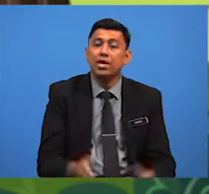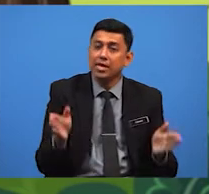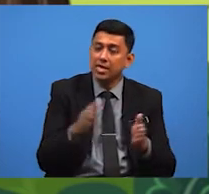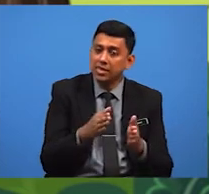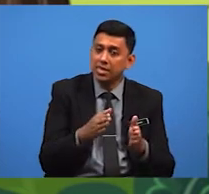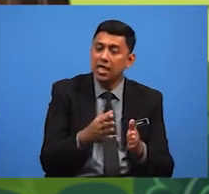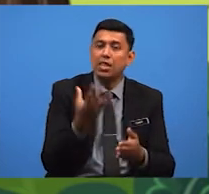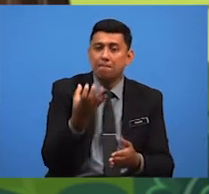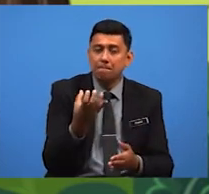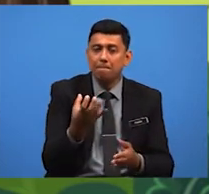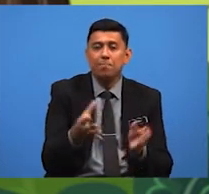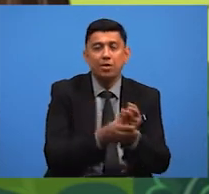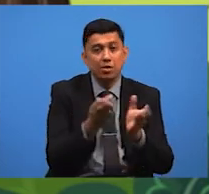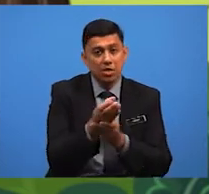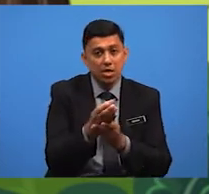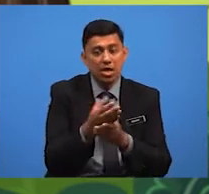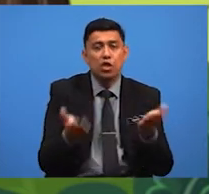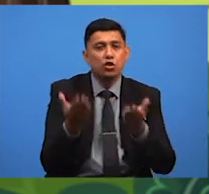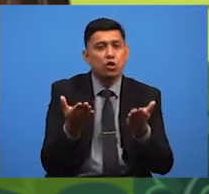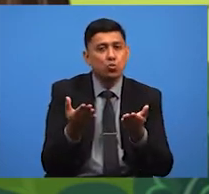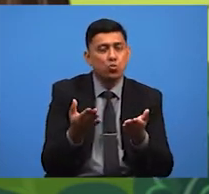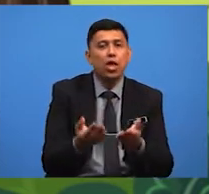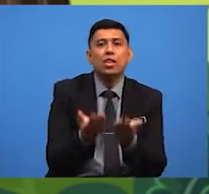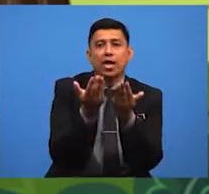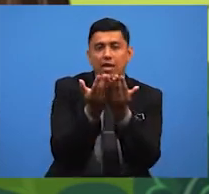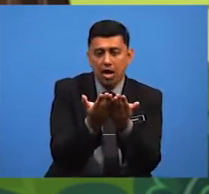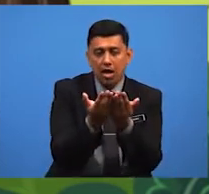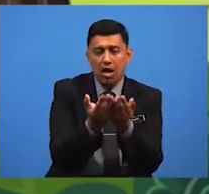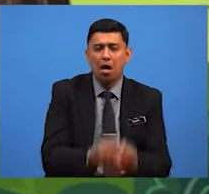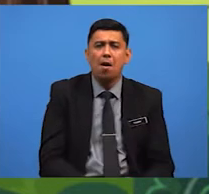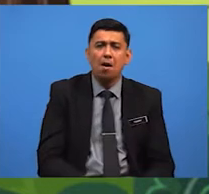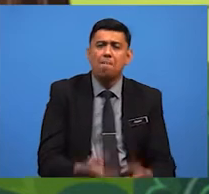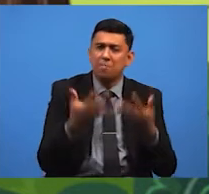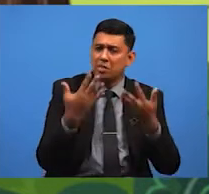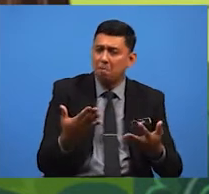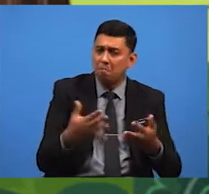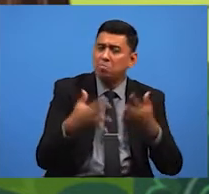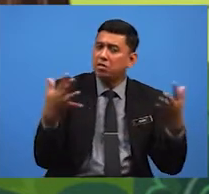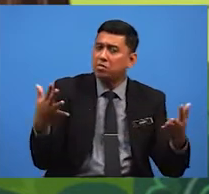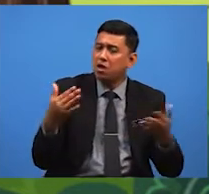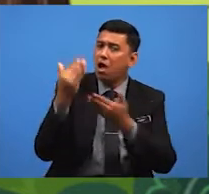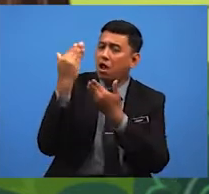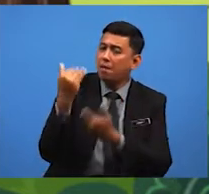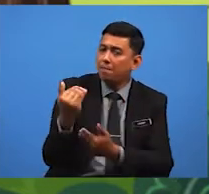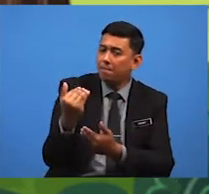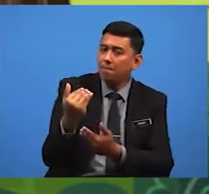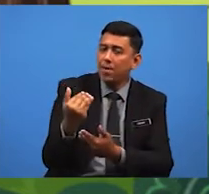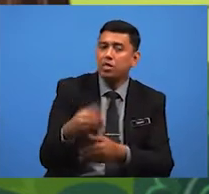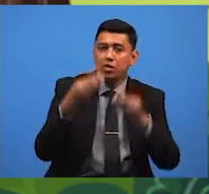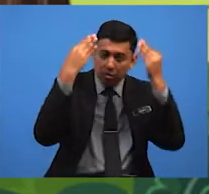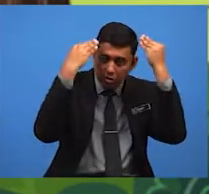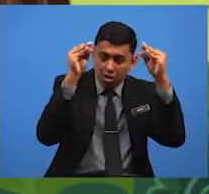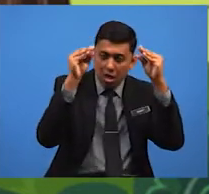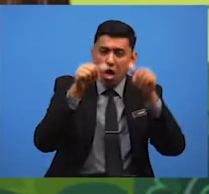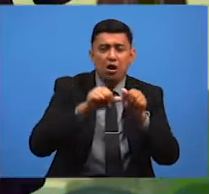Kecil tapak tangan niru cikgu tadahkan. Betapa besarnya harapan cikgu agar murid